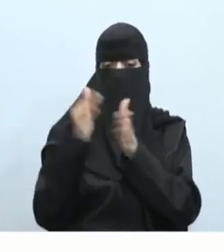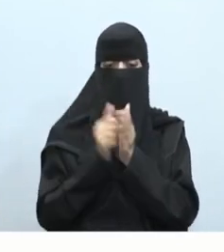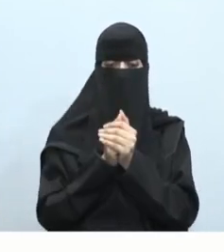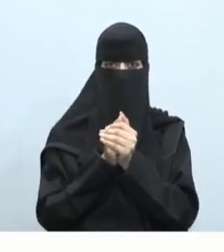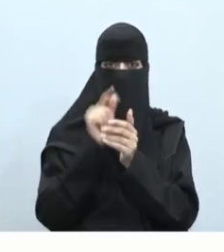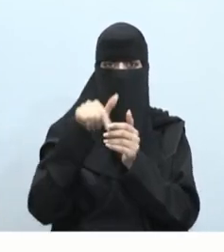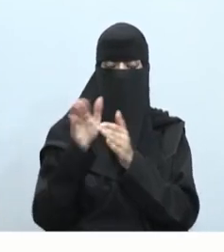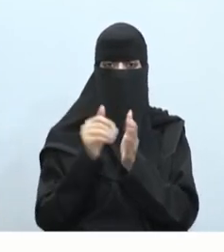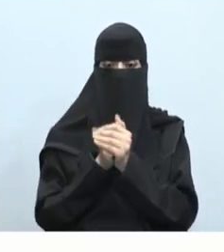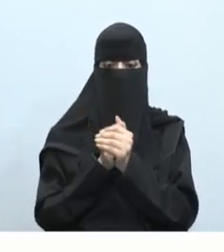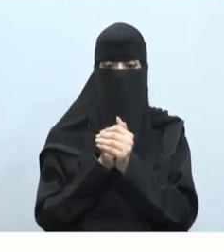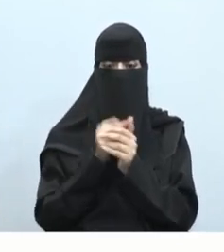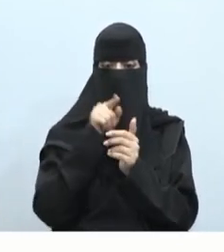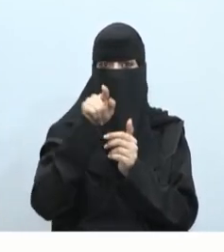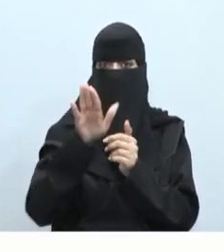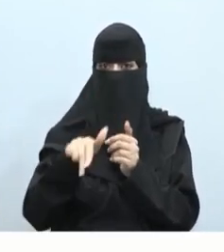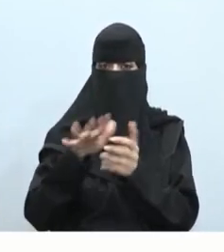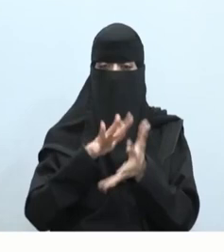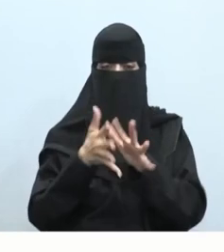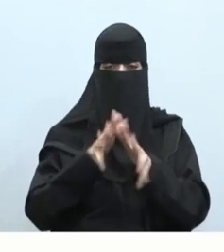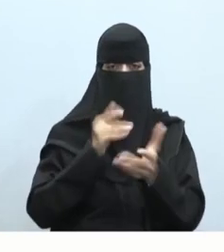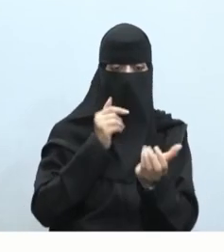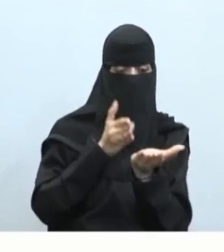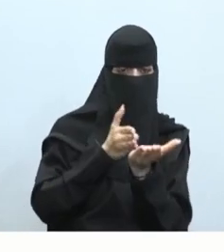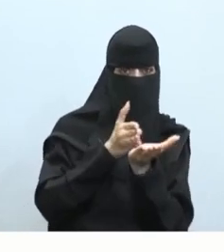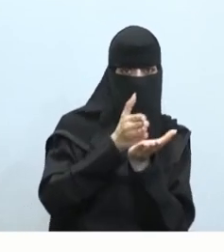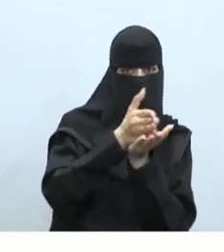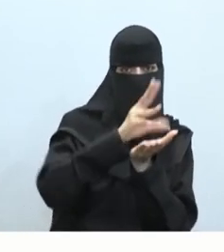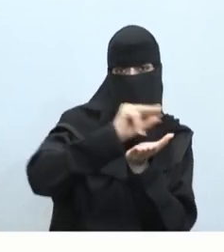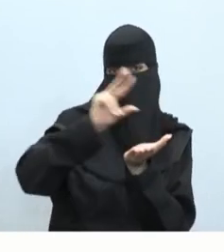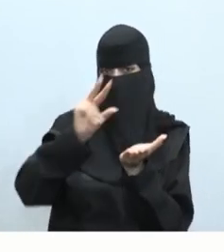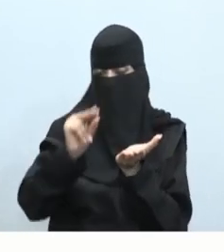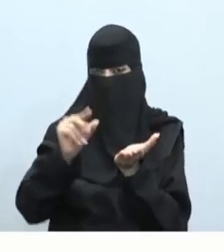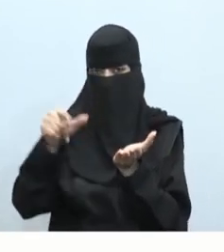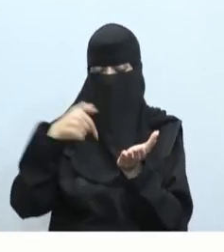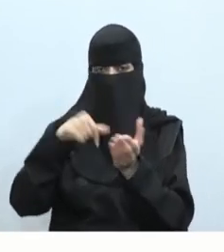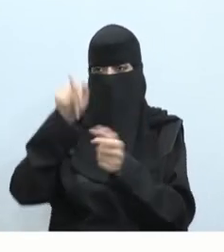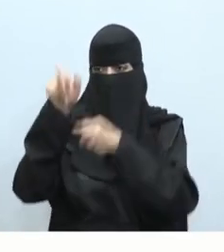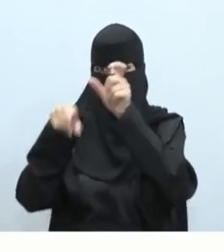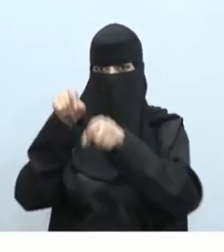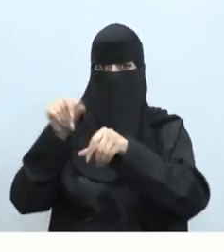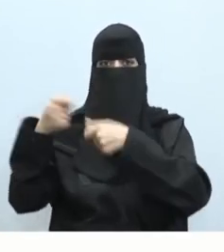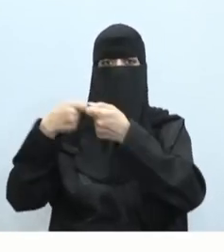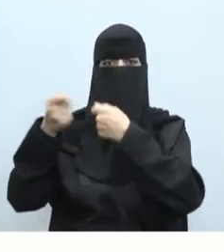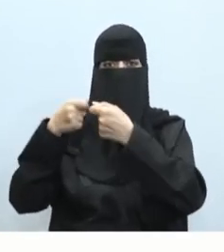ابناء وبناء الطلاب اعزكم الله وهو او شبه او شبه العرب هذه المجرات بهذا